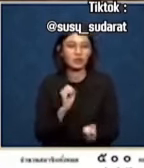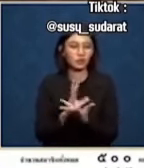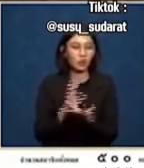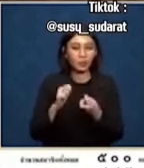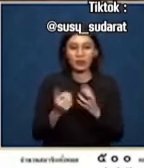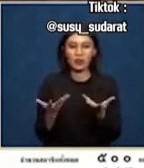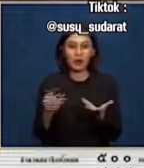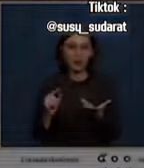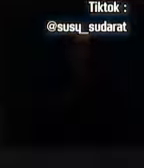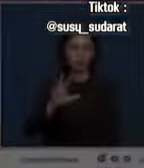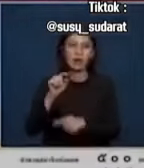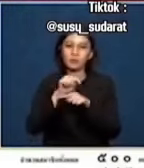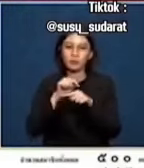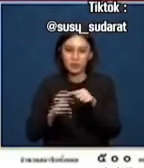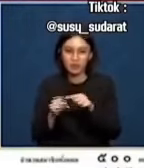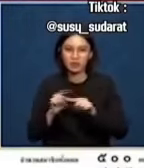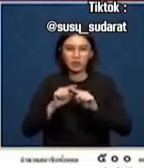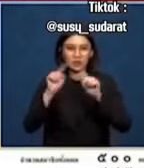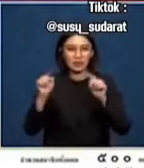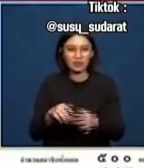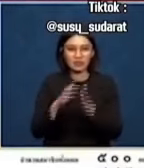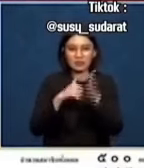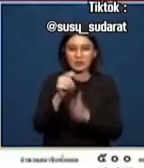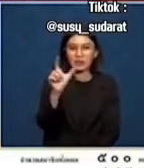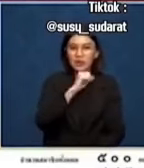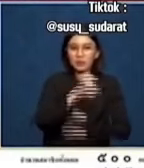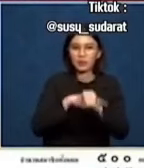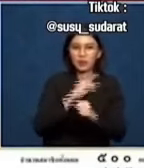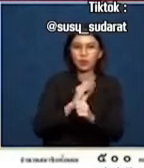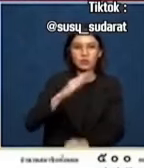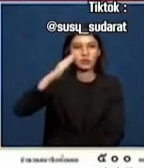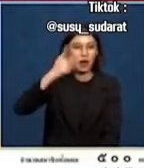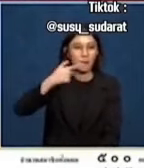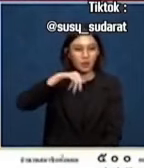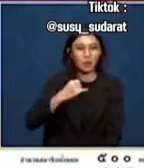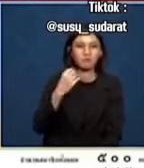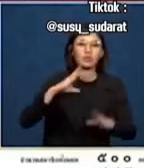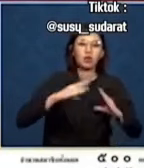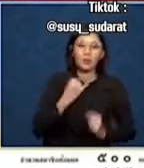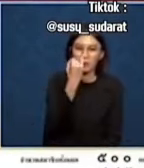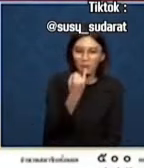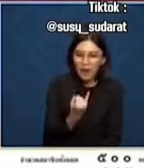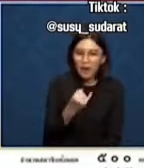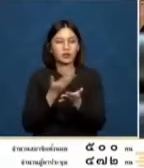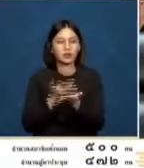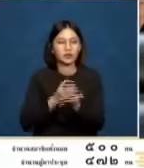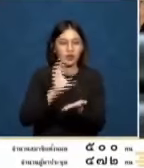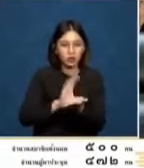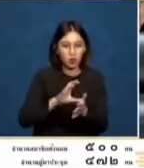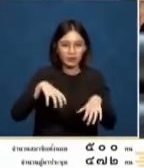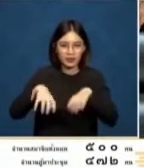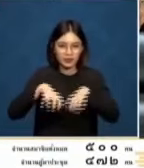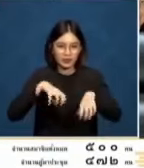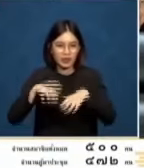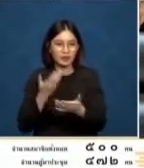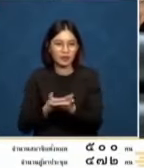การอภิปรายนอกจากวาทกรรมนอกจากข้อมูลซึ่งเรานำเสนอไปแล้วเมื่อวานนี้คุณสันเพชรบุญยามณีส.ส.